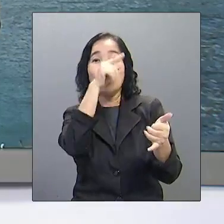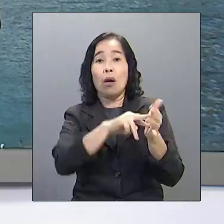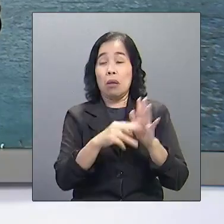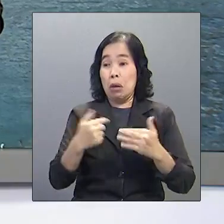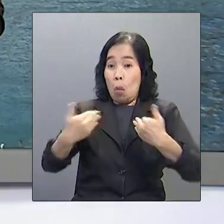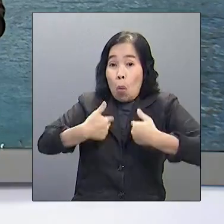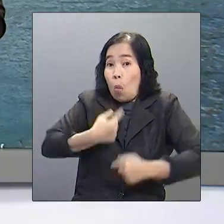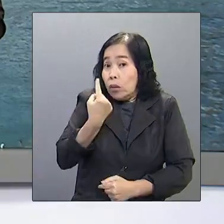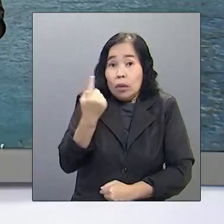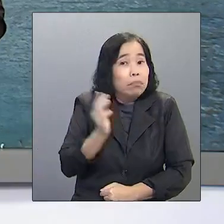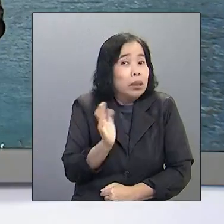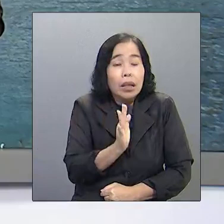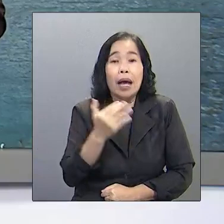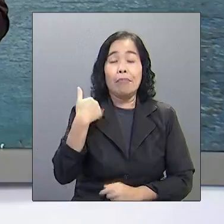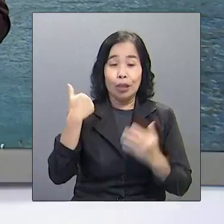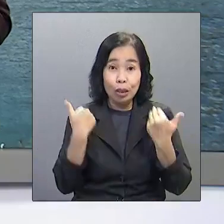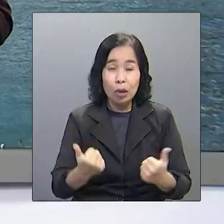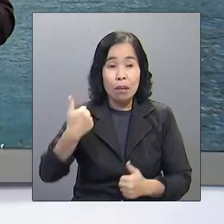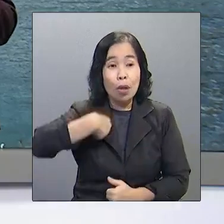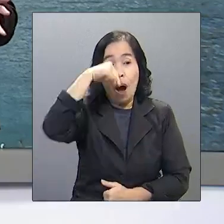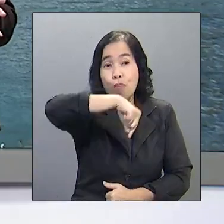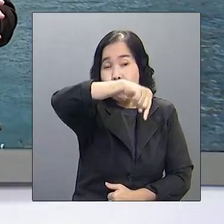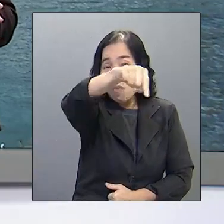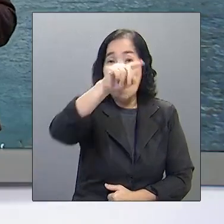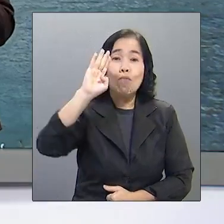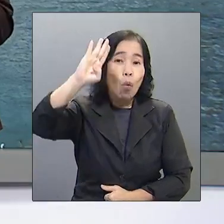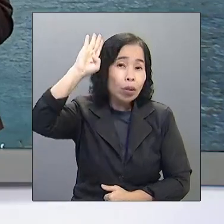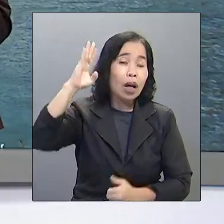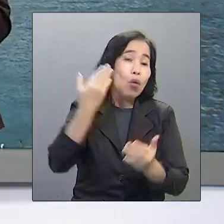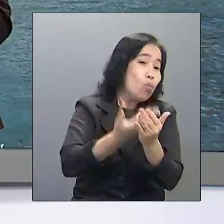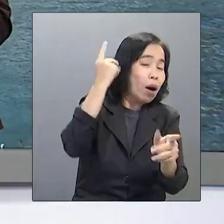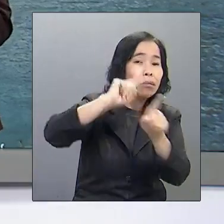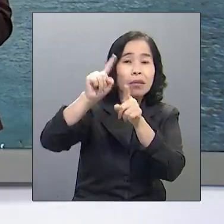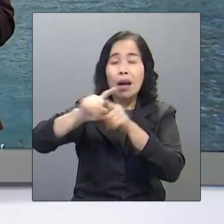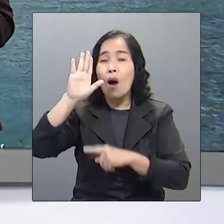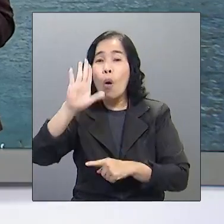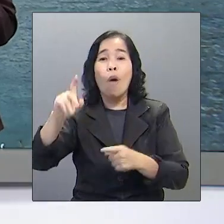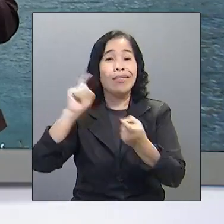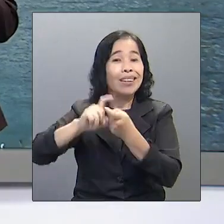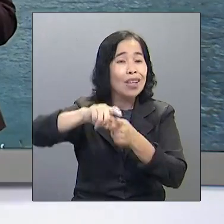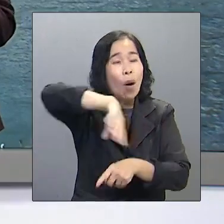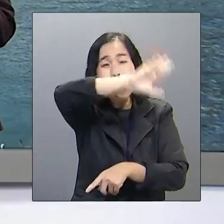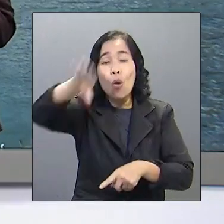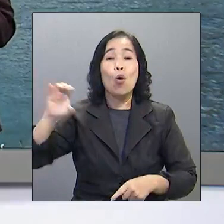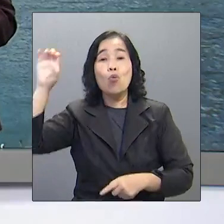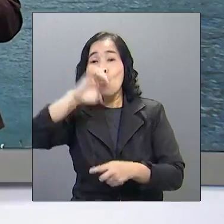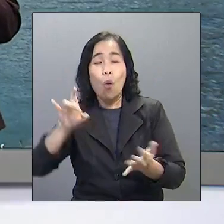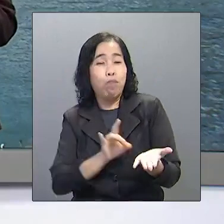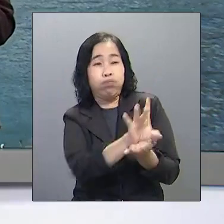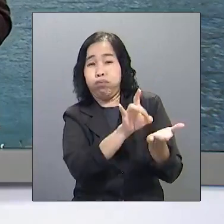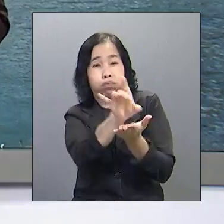คนเดียวนะคะ โยปัจจุบาล มีบริษัท้วกมหาเศษธีรัดเสีย ถูกชาติตวนตกความบาดไปแล้วกกวา 1,000